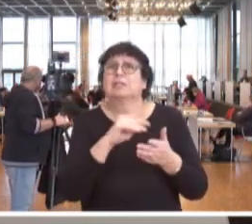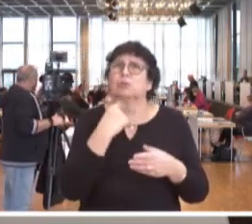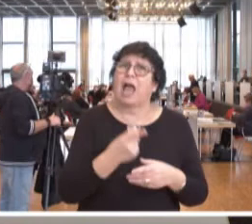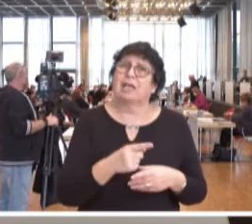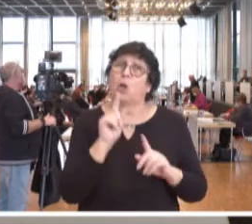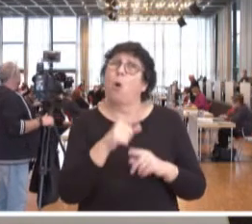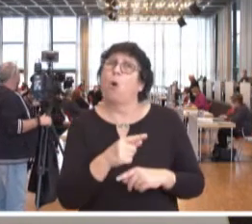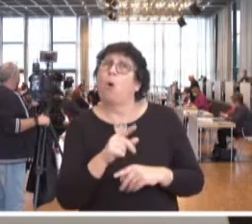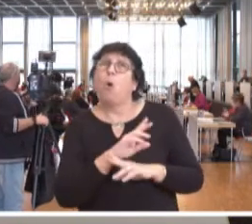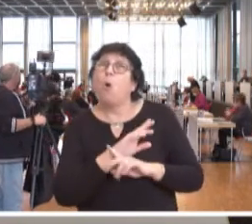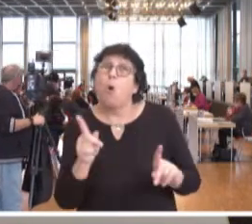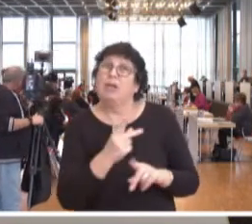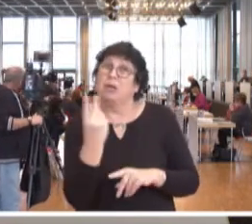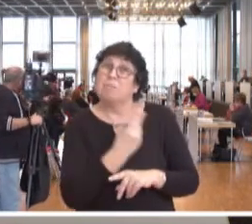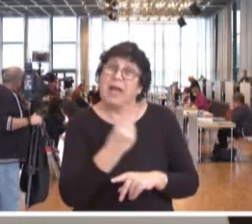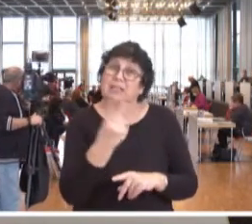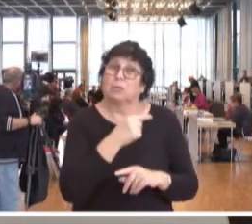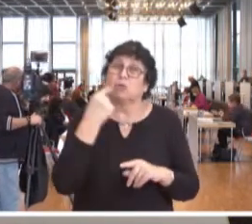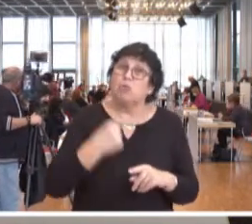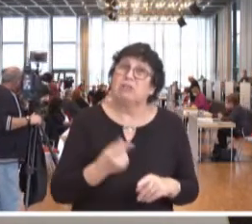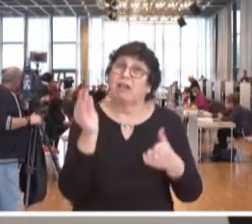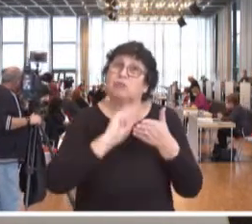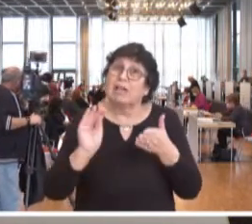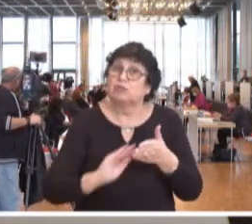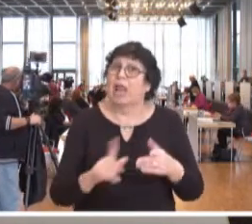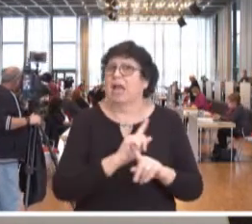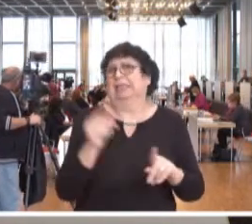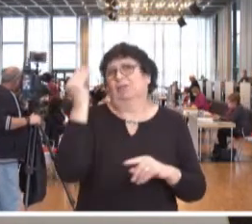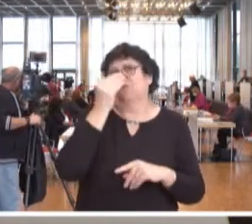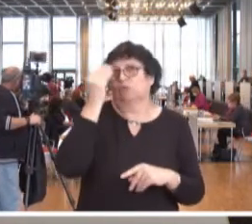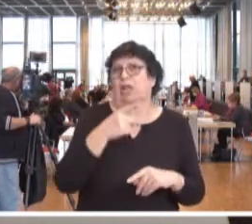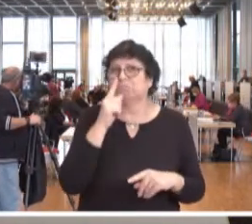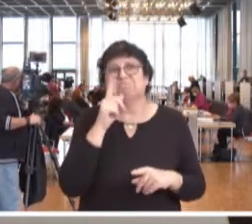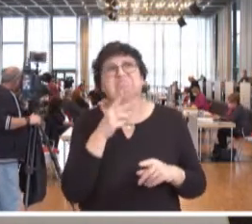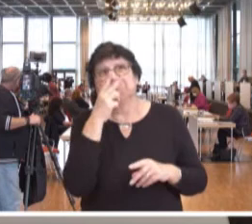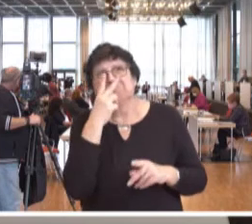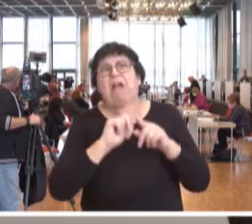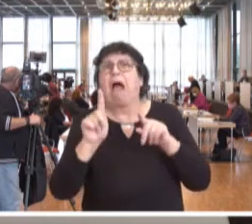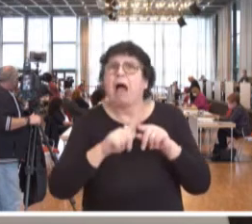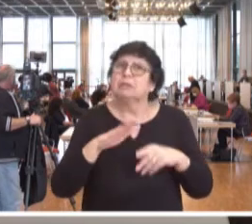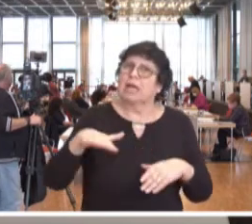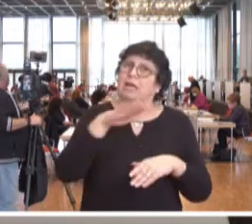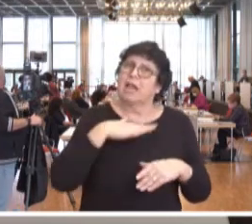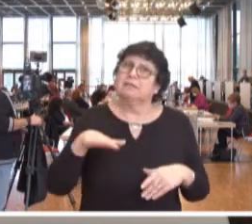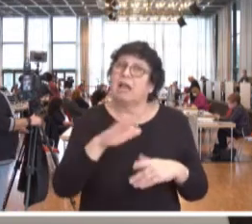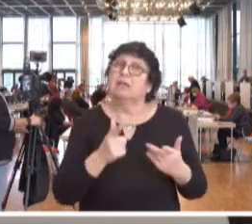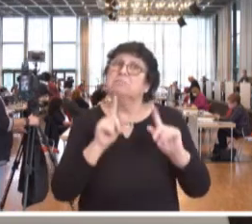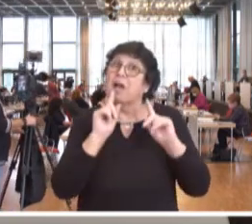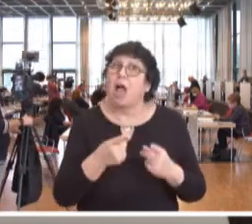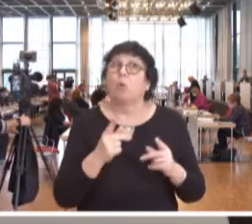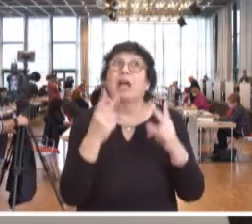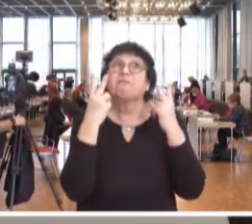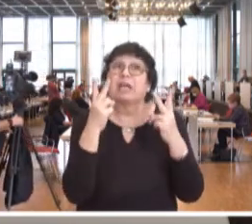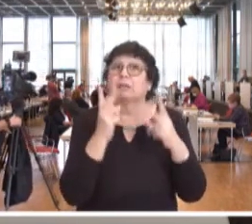gar nicht vorstellen. Sie sind für mich, wenn ich viele Werke auch in anderen Ländern sehe, wesentlicher Bestandteil der europäischen